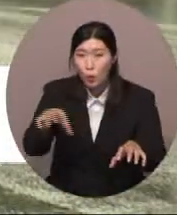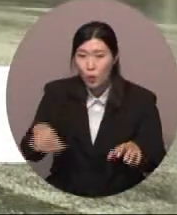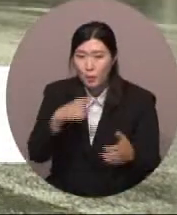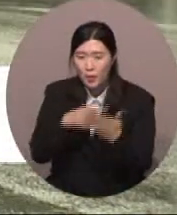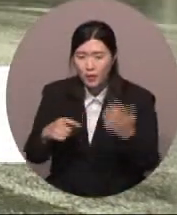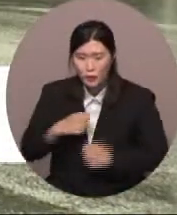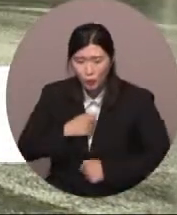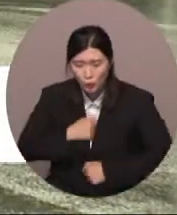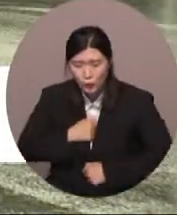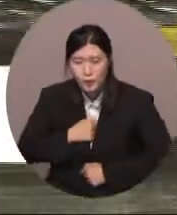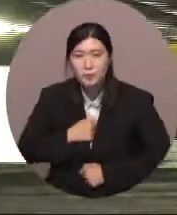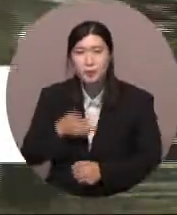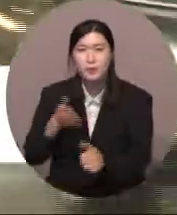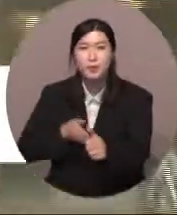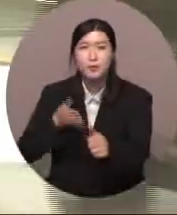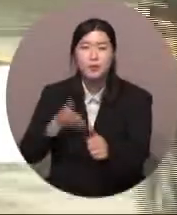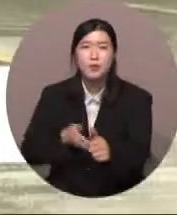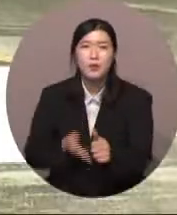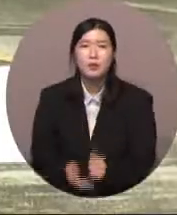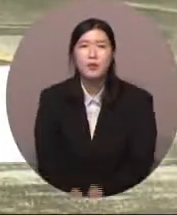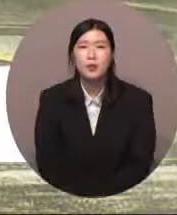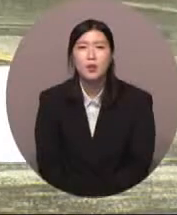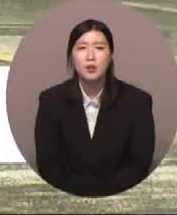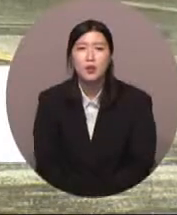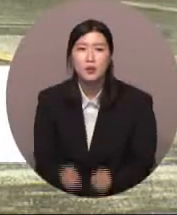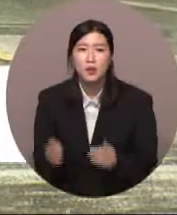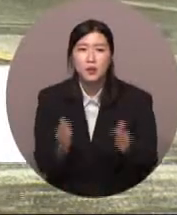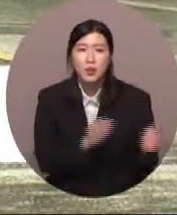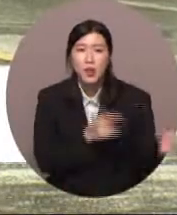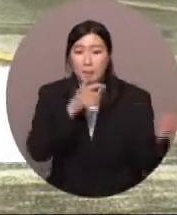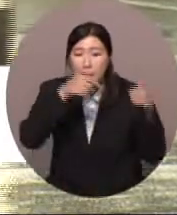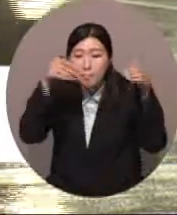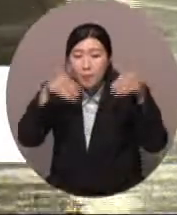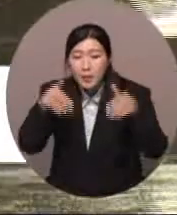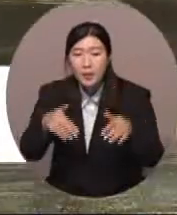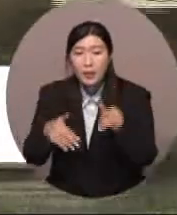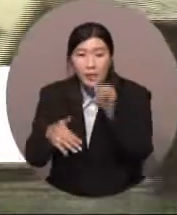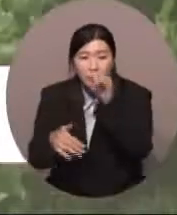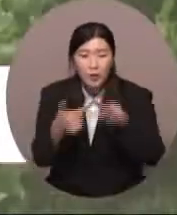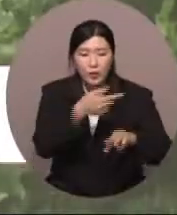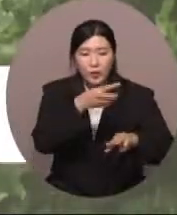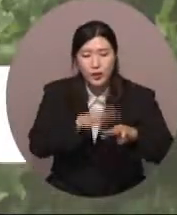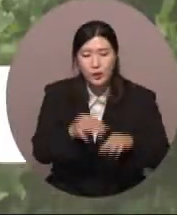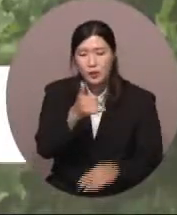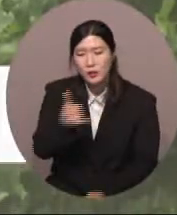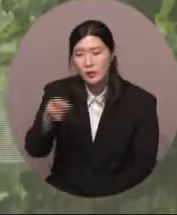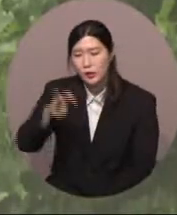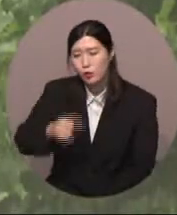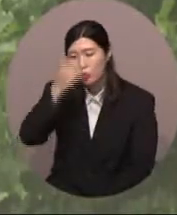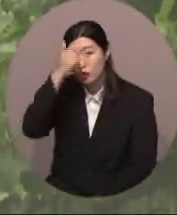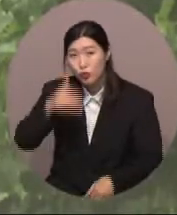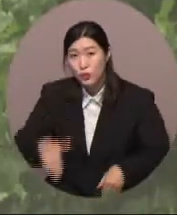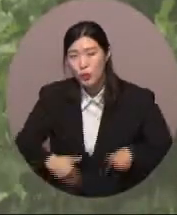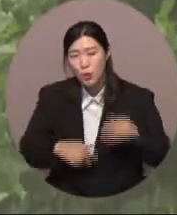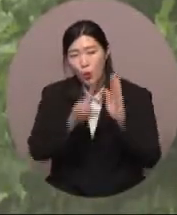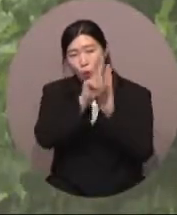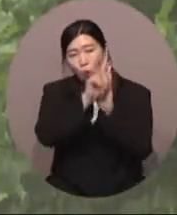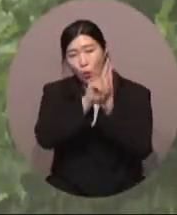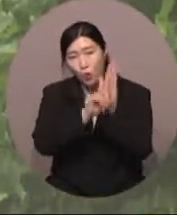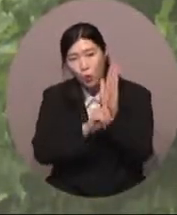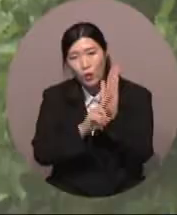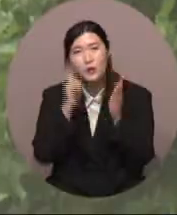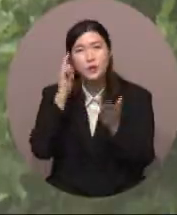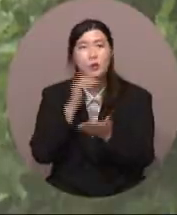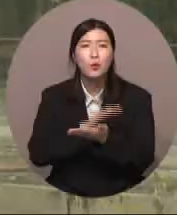각별한 주의를 당부했습니다 한편 기가 내리기 시작하면서 대전과 세종 충남 지역에 내려졌던 폭염 주의보 는